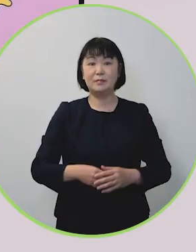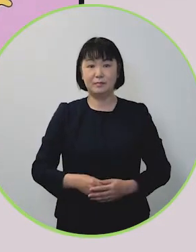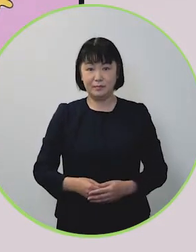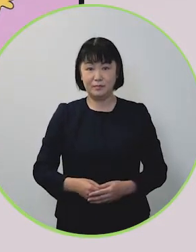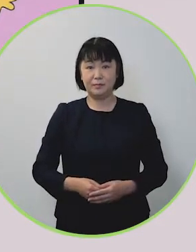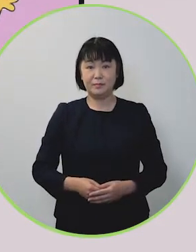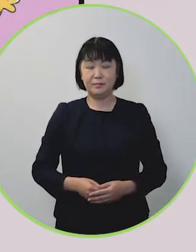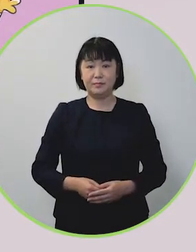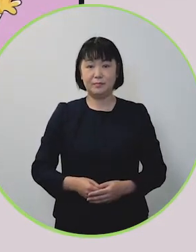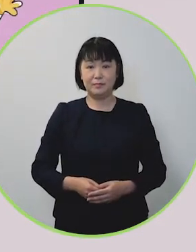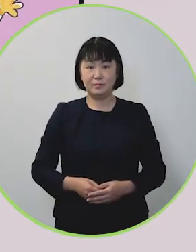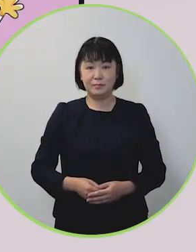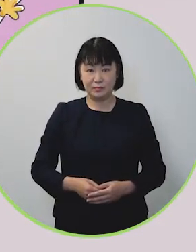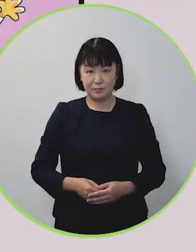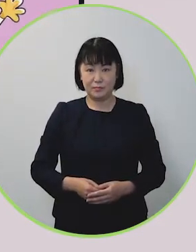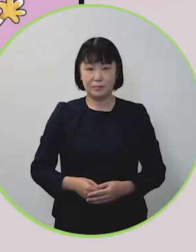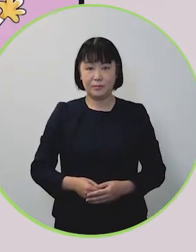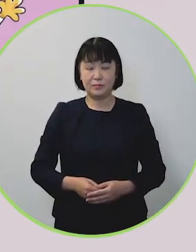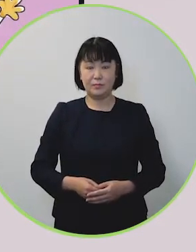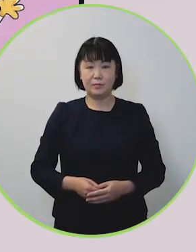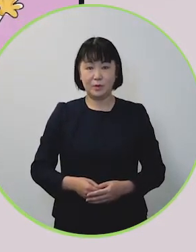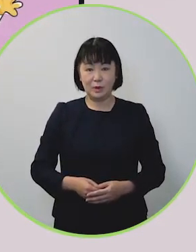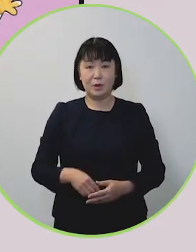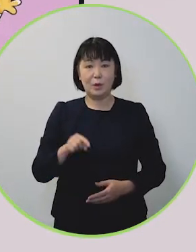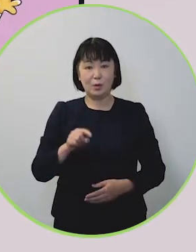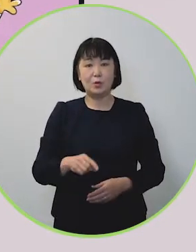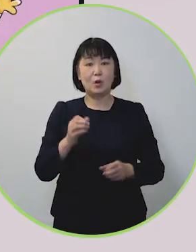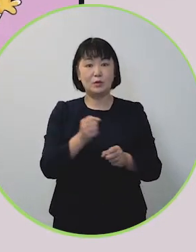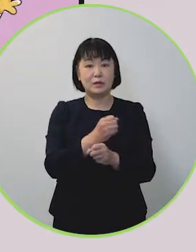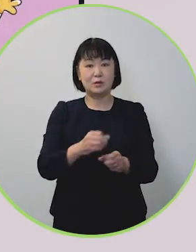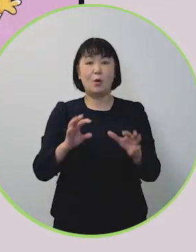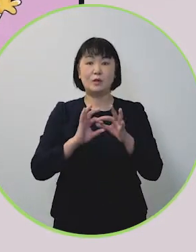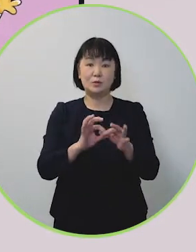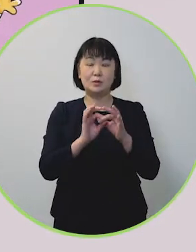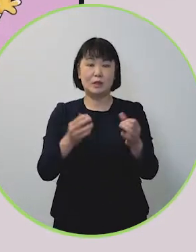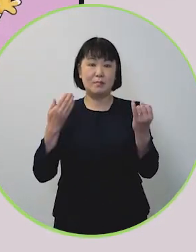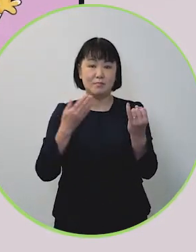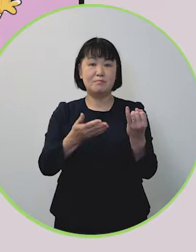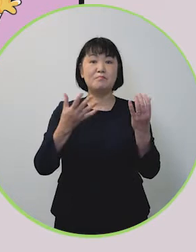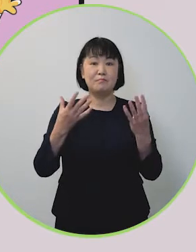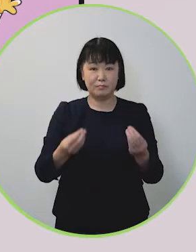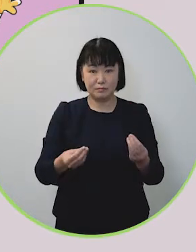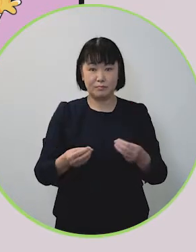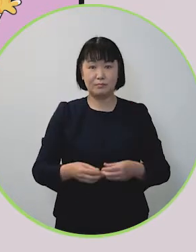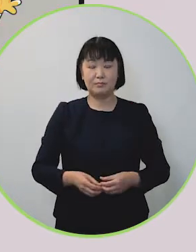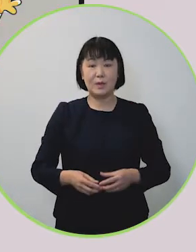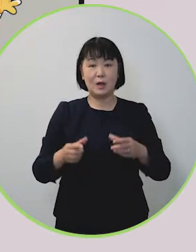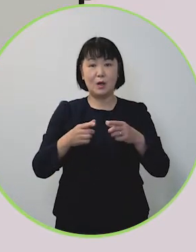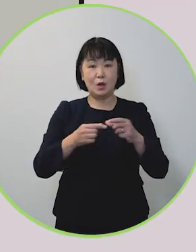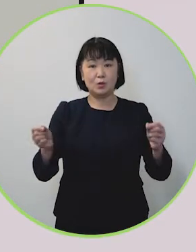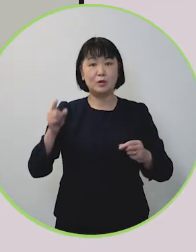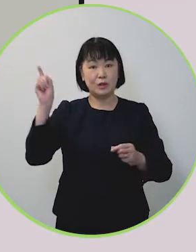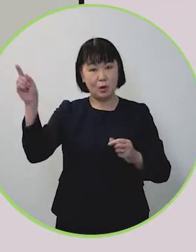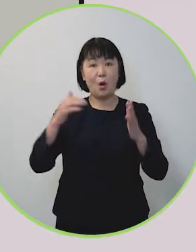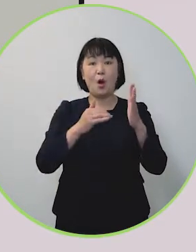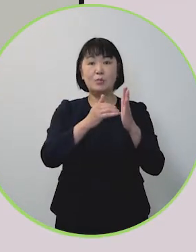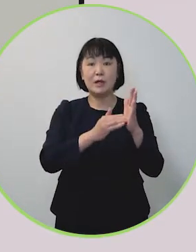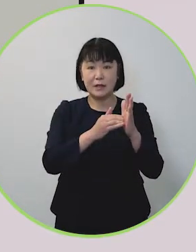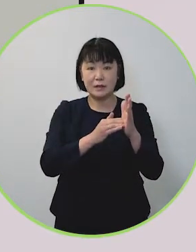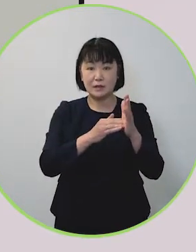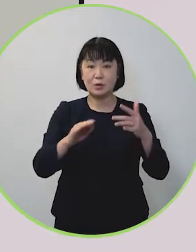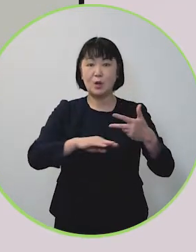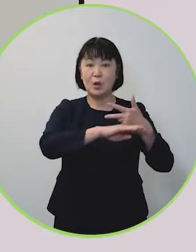のこの+チップ資源化事業のポイントについて取材してきたよ国の